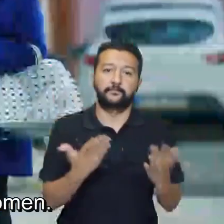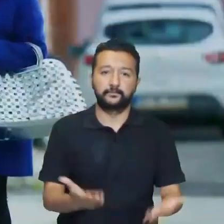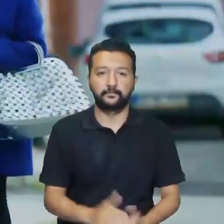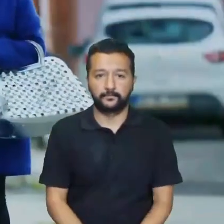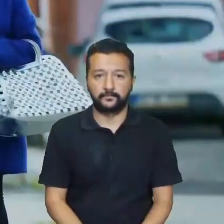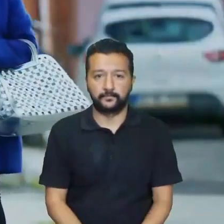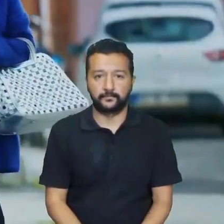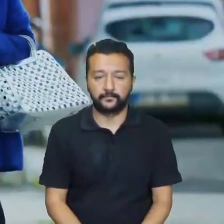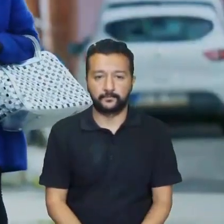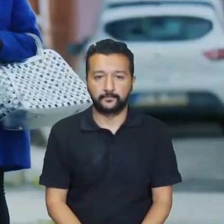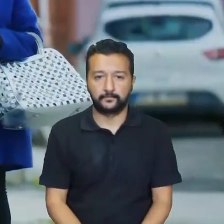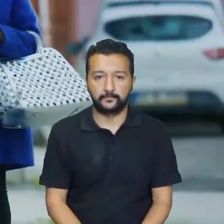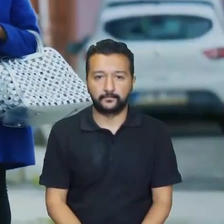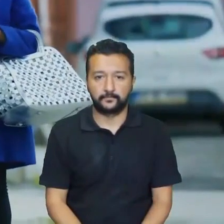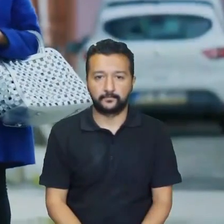gibi.